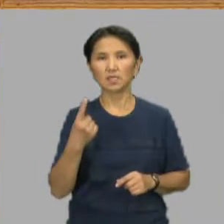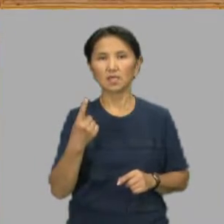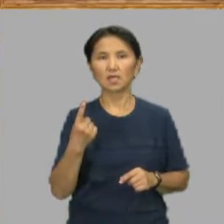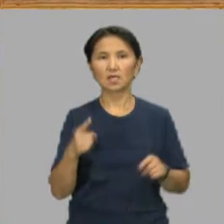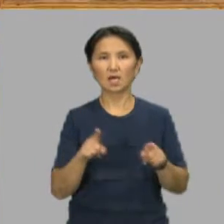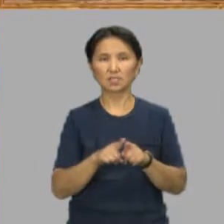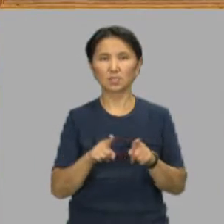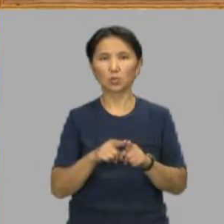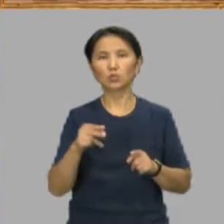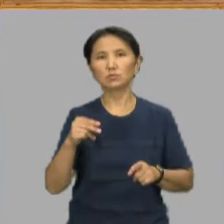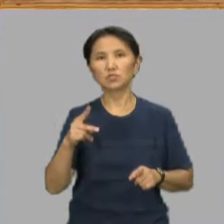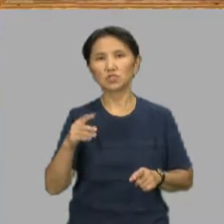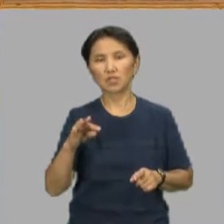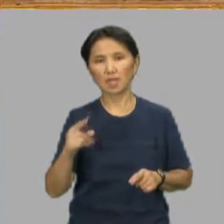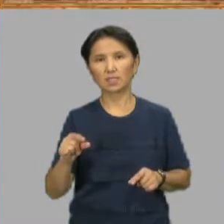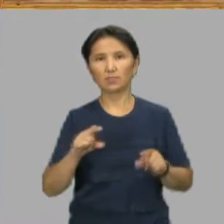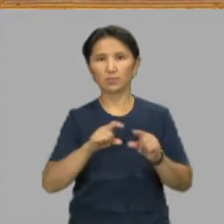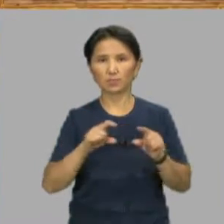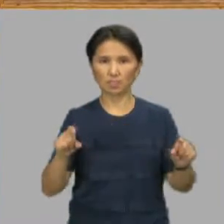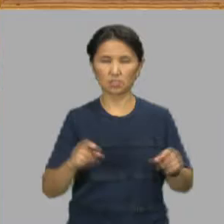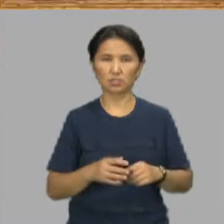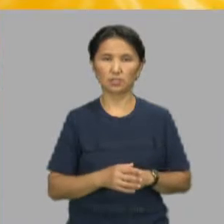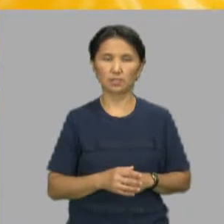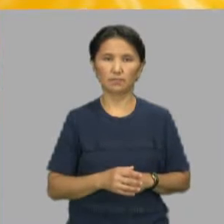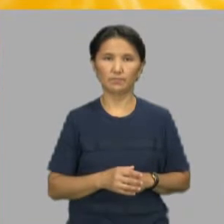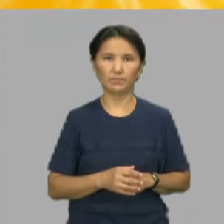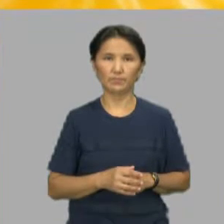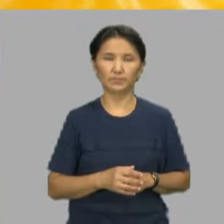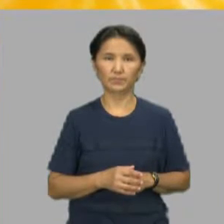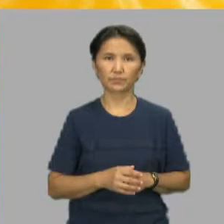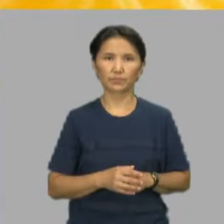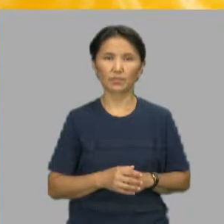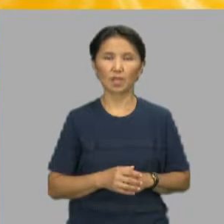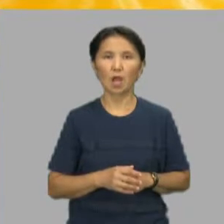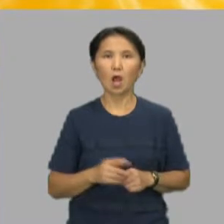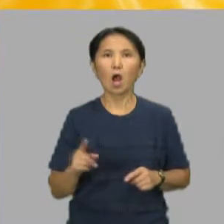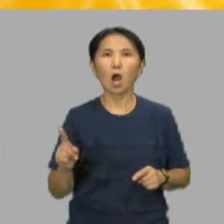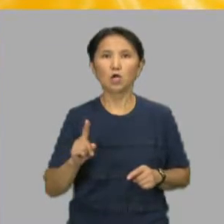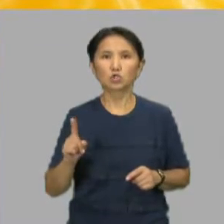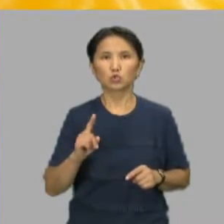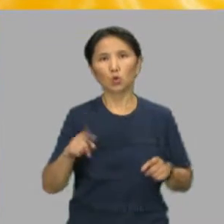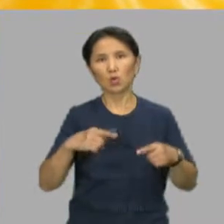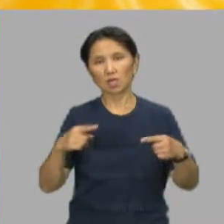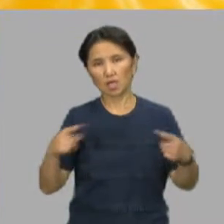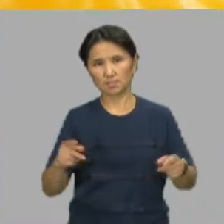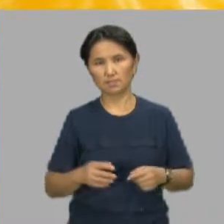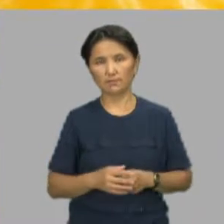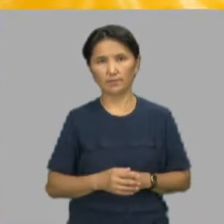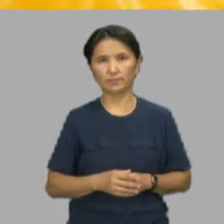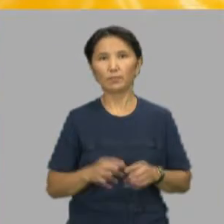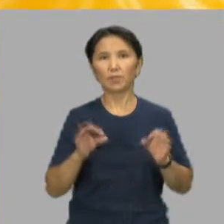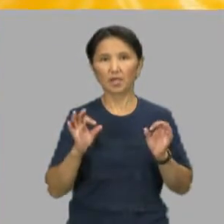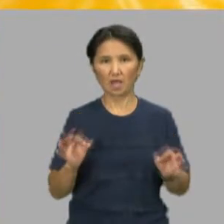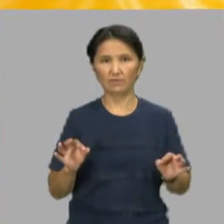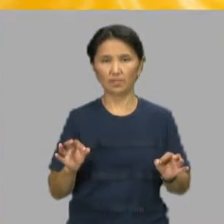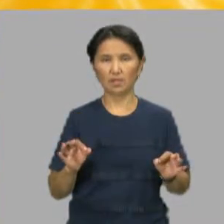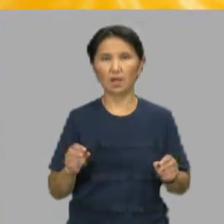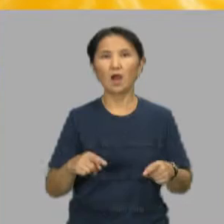однородными членами предложения. А что разного?